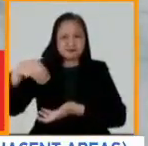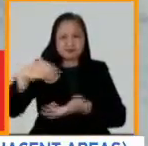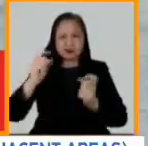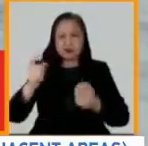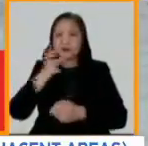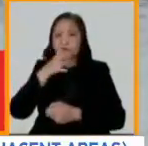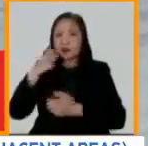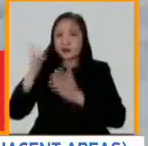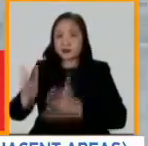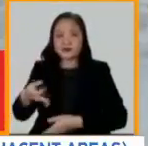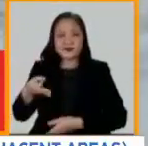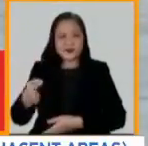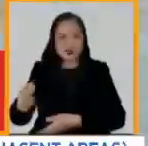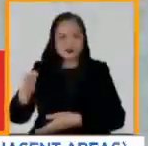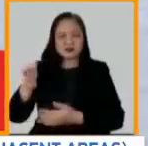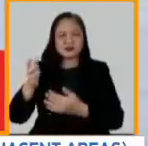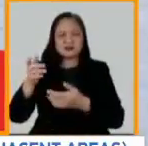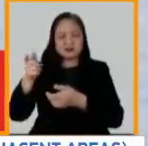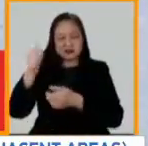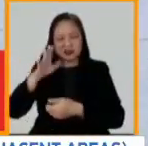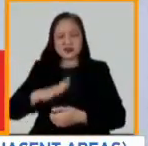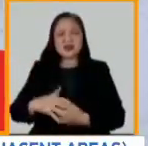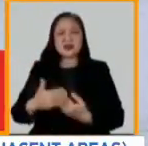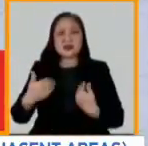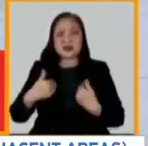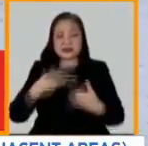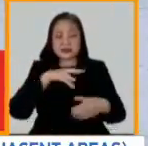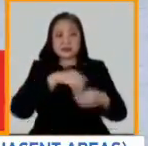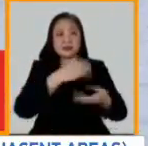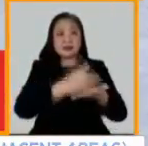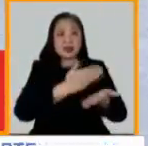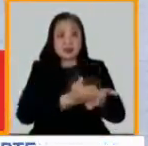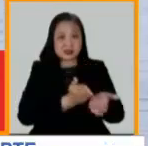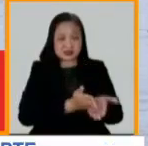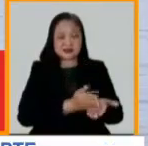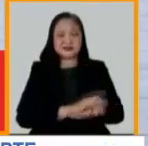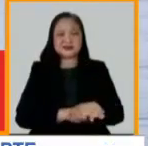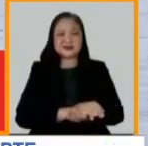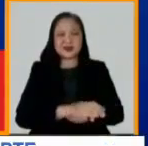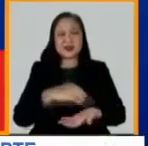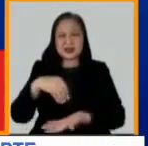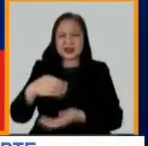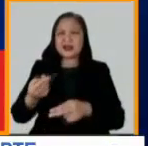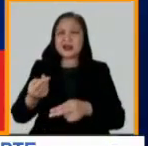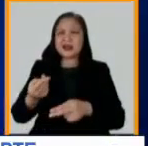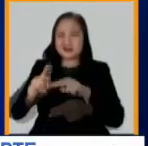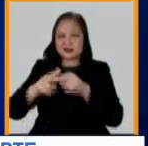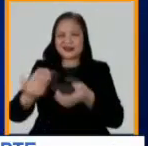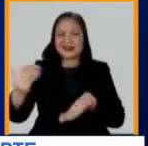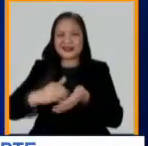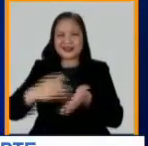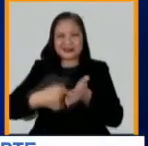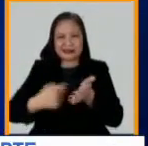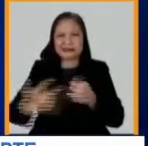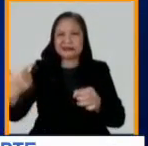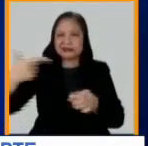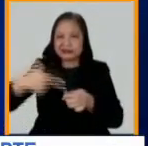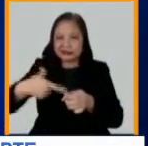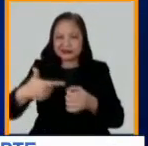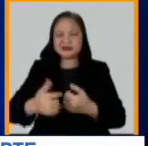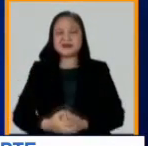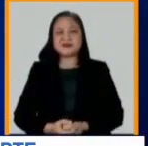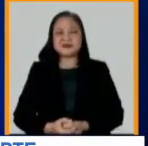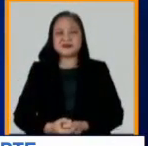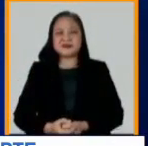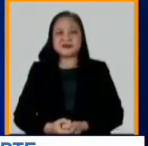na nakapaloob sa 2022 budget kasunod ng pagtaas na naman ang presyo ng krudo. Sa isang news release, sinabi ni